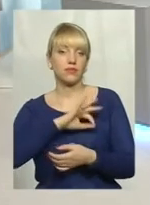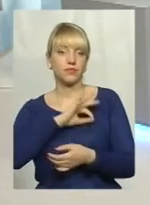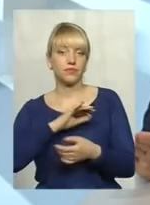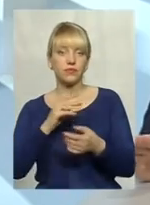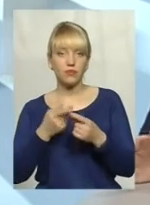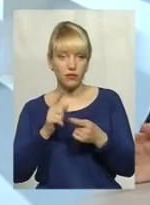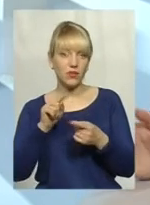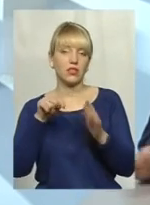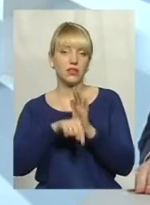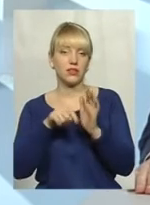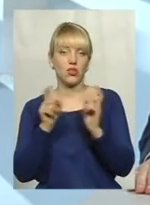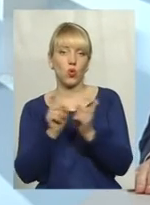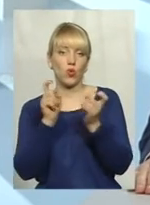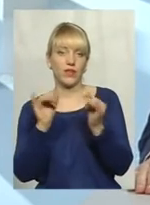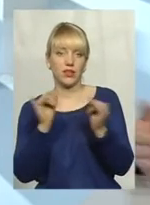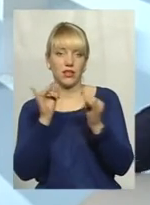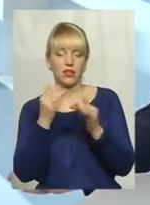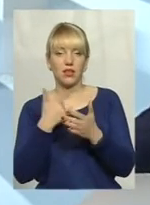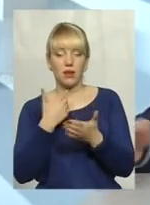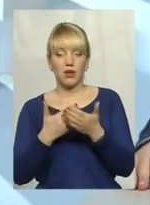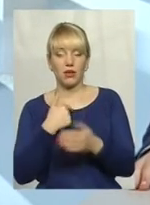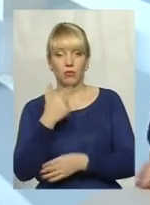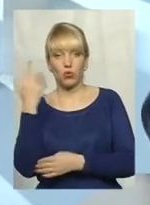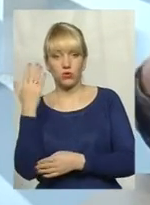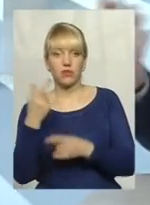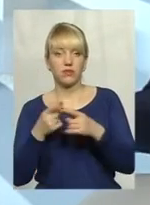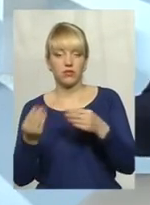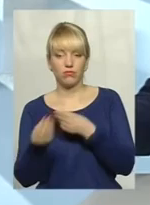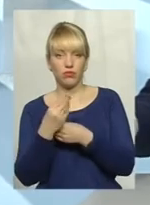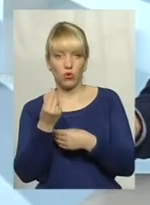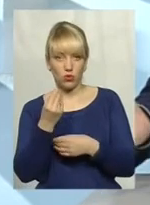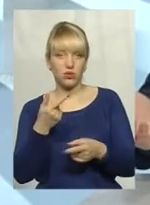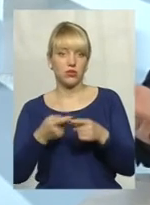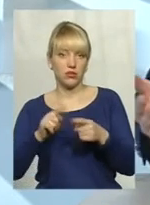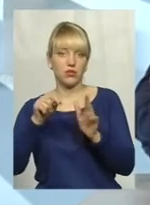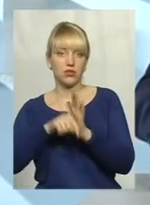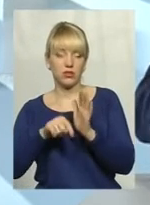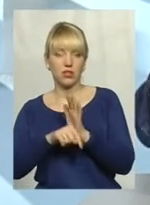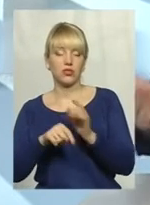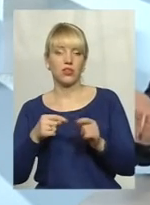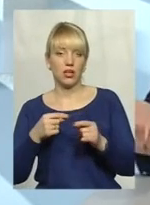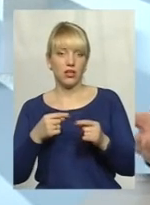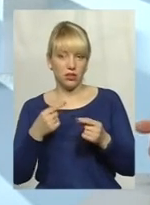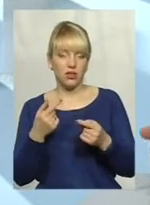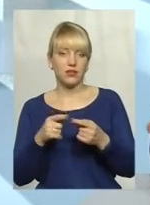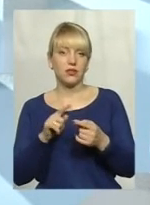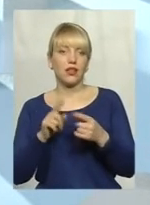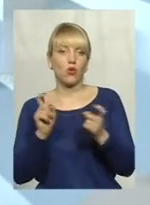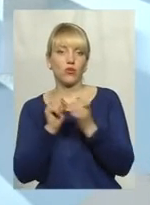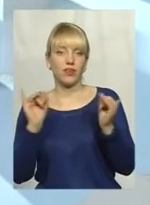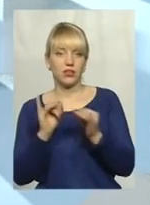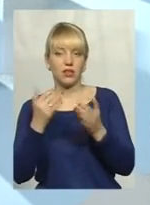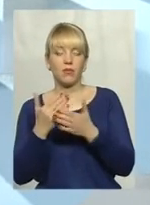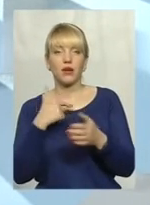От ти проголосував собі за премію, це додаткові кошти. Ти проголосував там за виділення там додаткових автобусів у